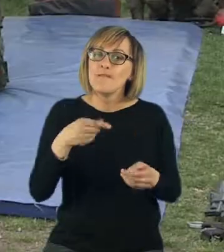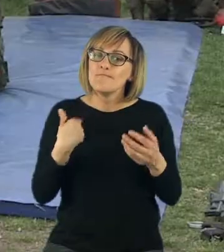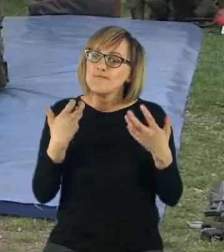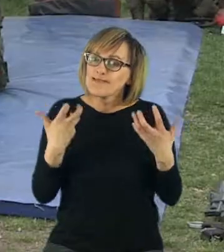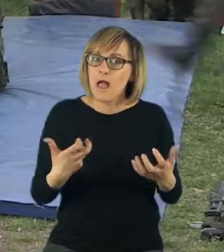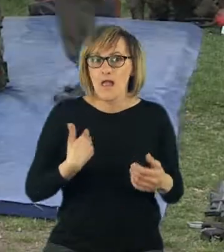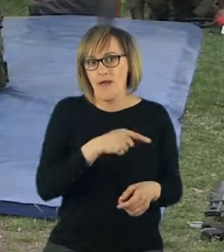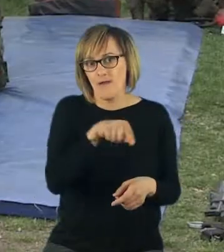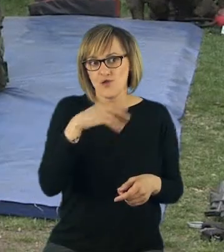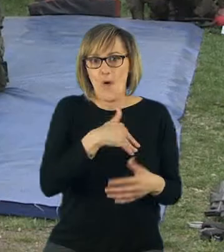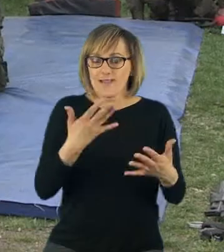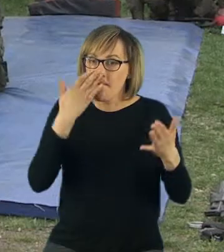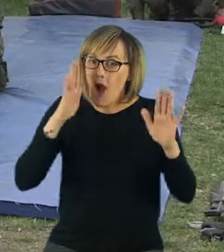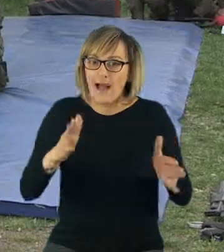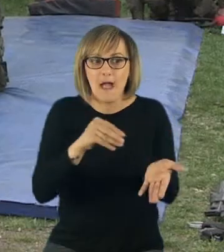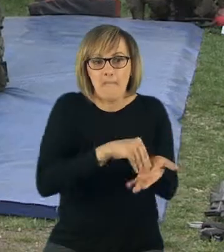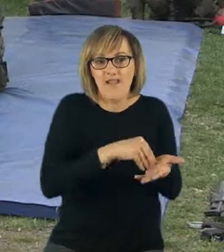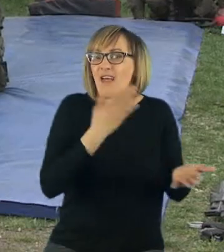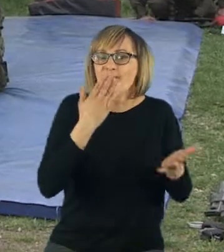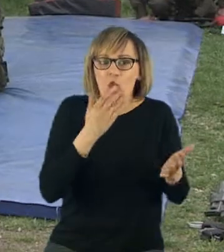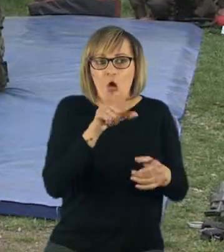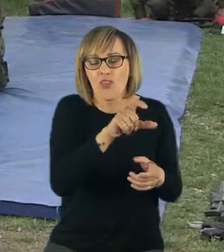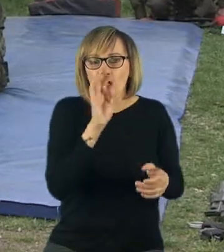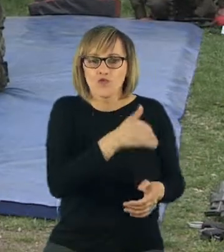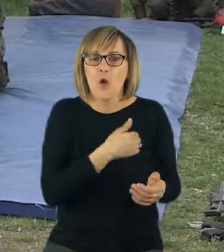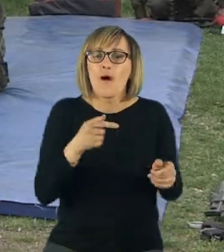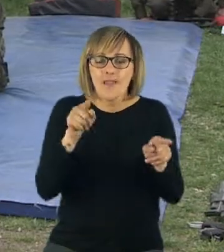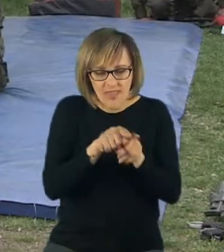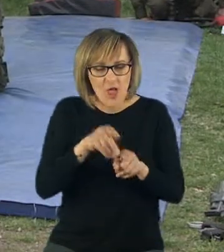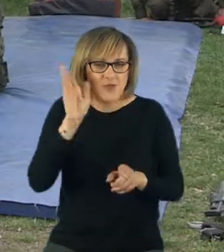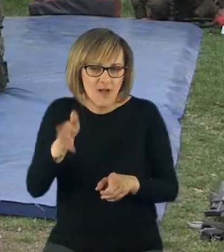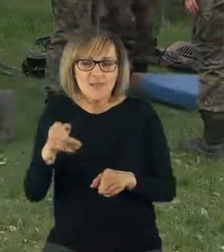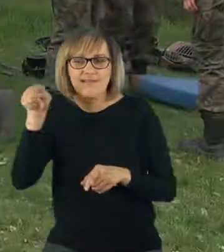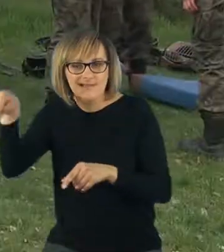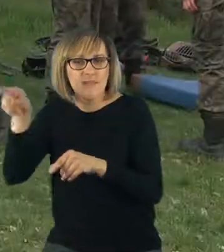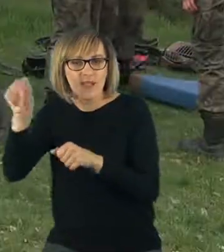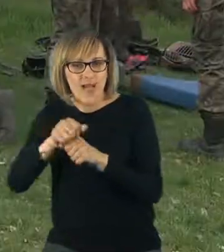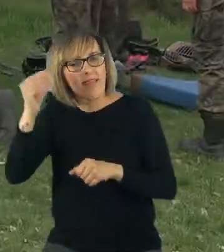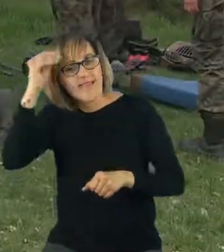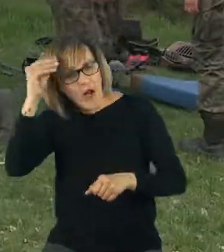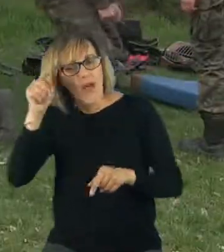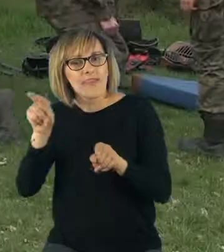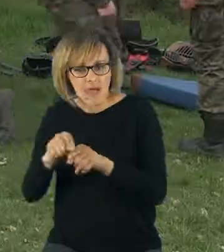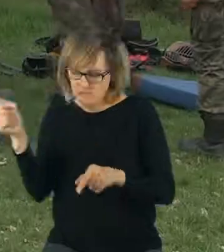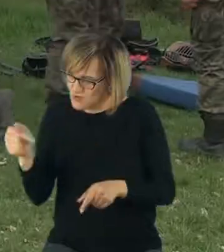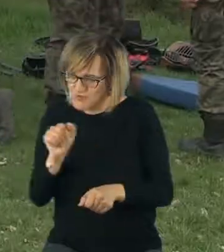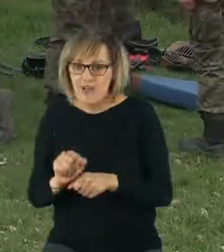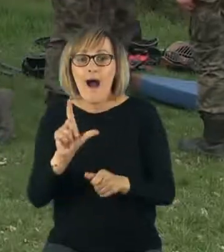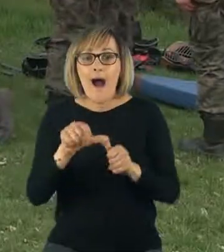przede wszystkim to chcemy pokazać. Wiadomo, że w cyklu szkolnego nauczania teoria również być musi, natomiast na drzwiach